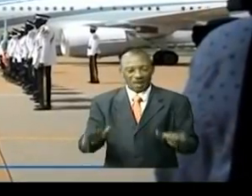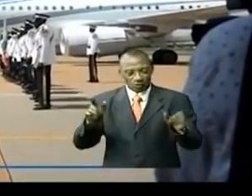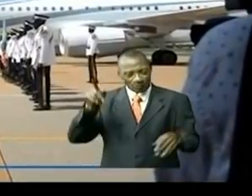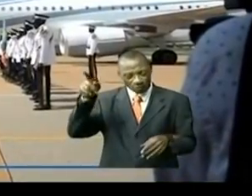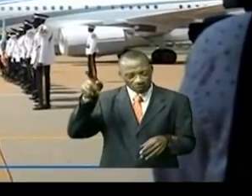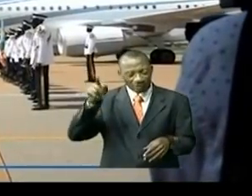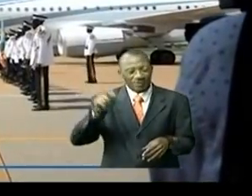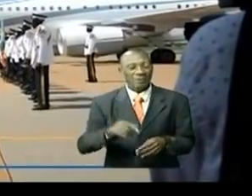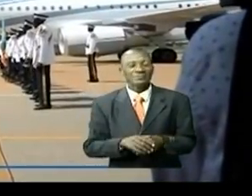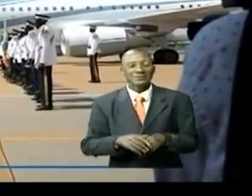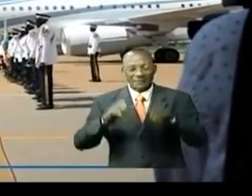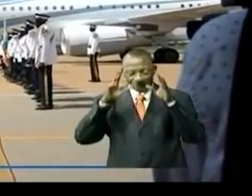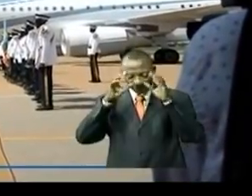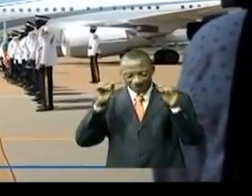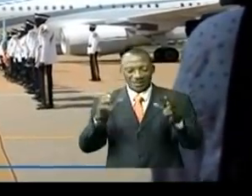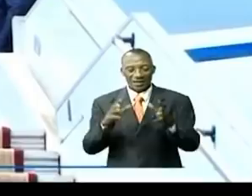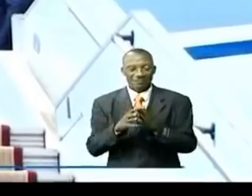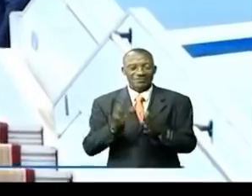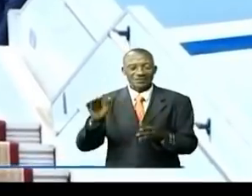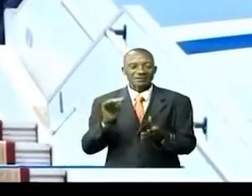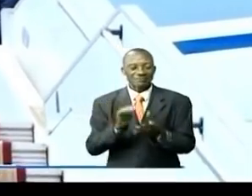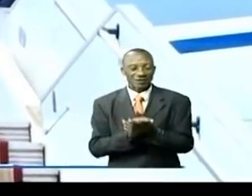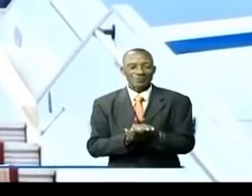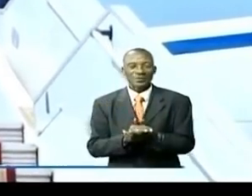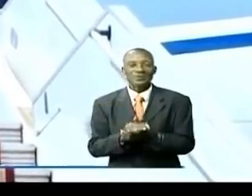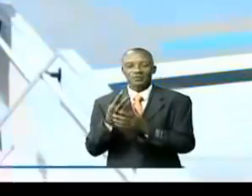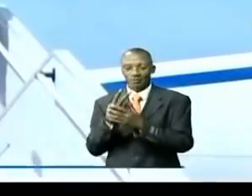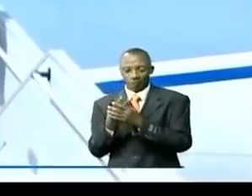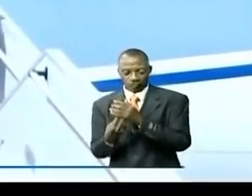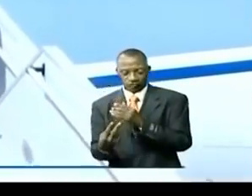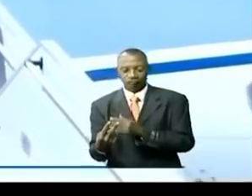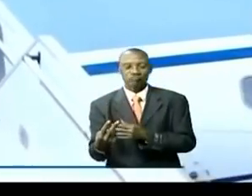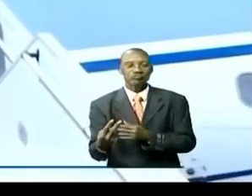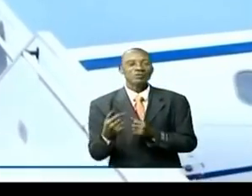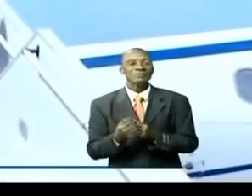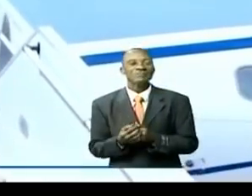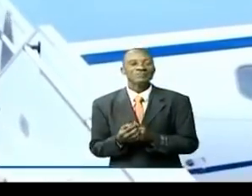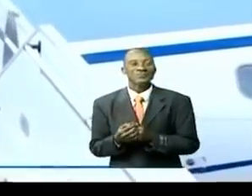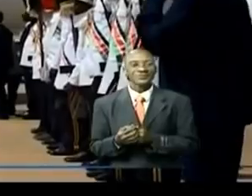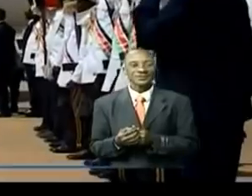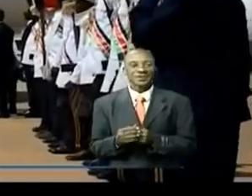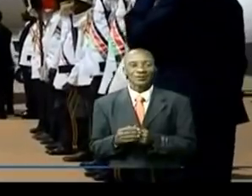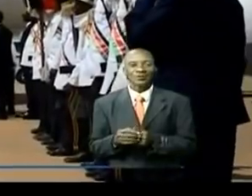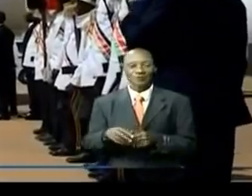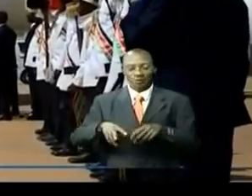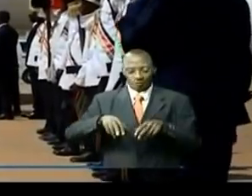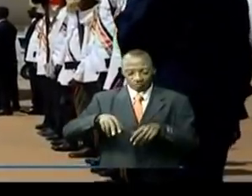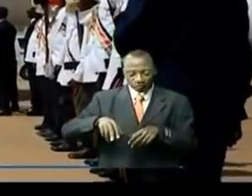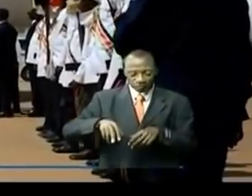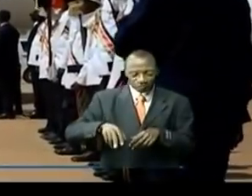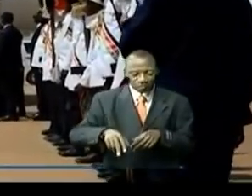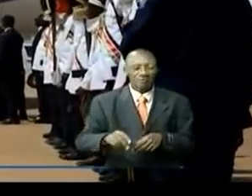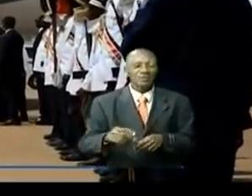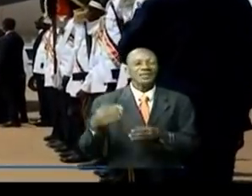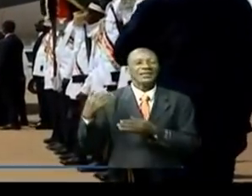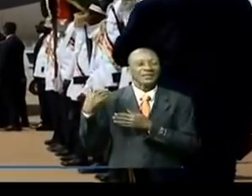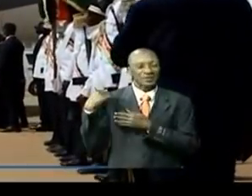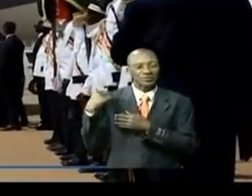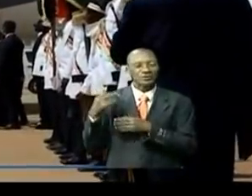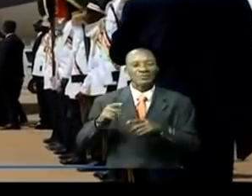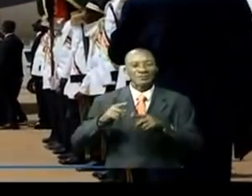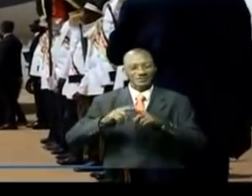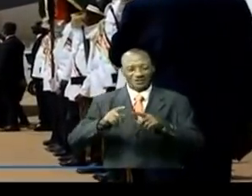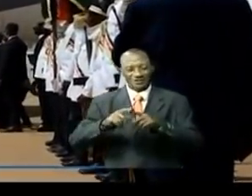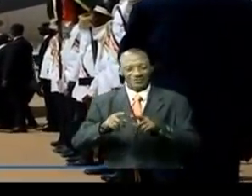au Sud-Soudan. Accueilli au pied de l'avion par le deuxième vice-président sud-soudanais, James Wani Iga, et toute sa